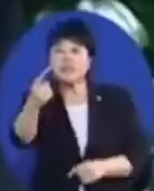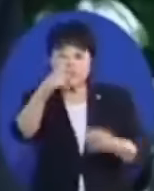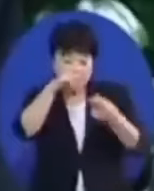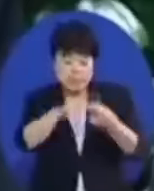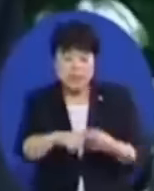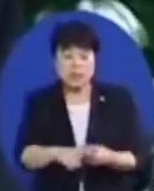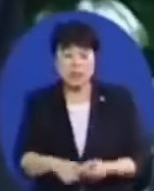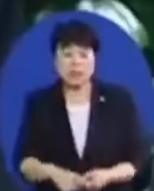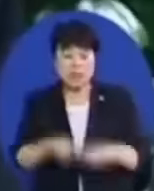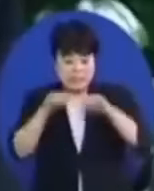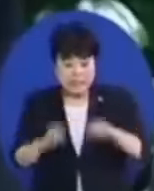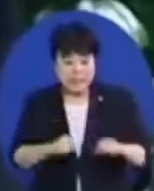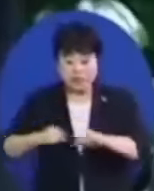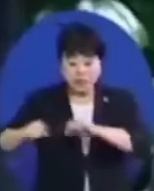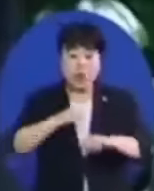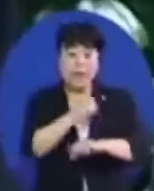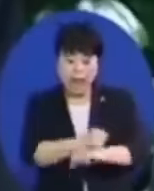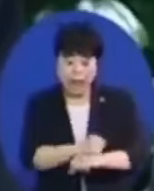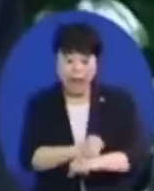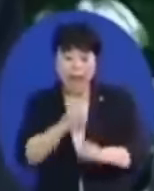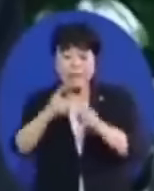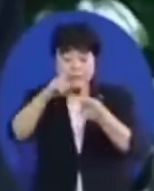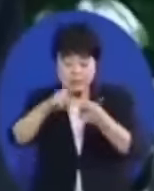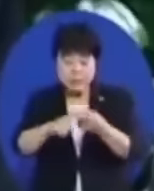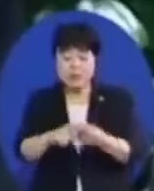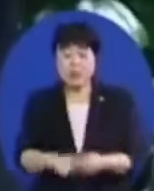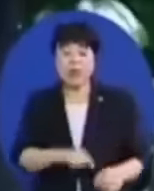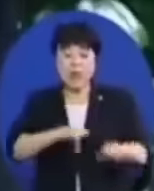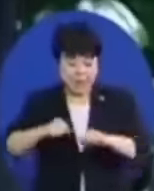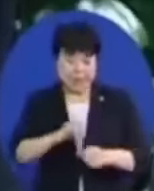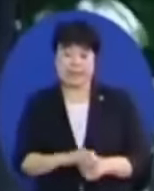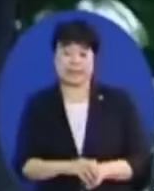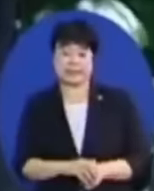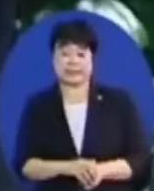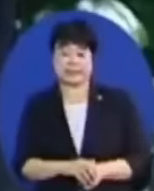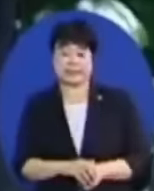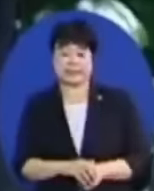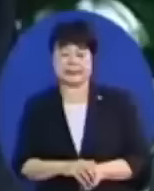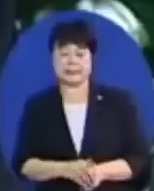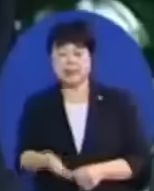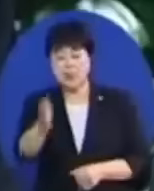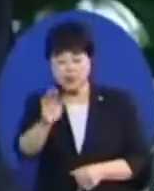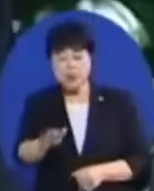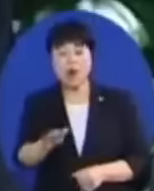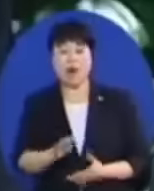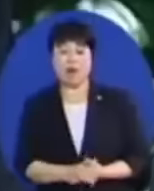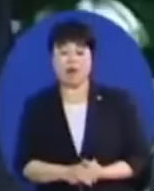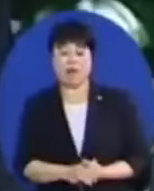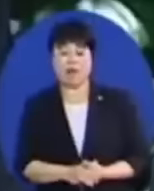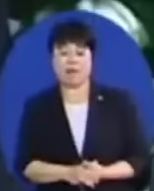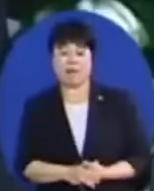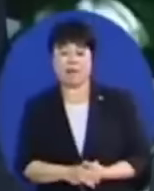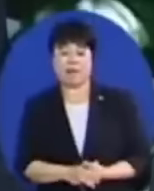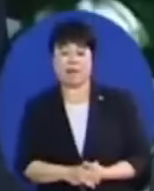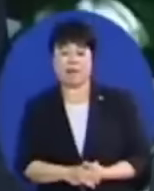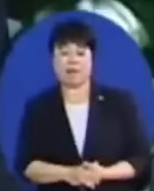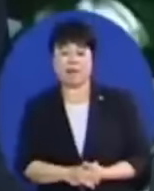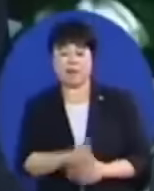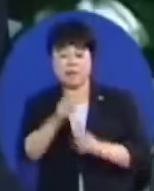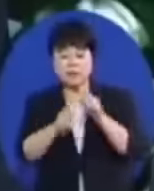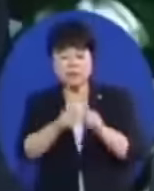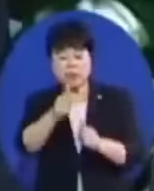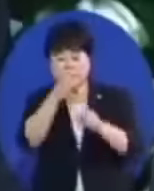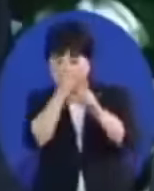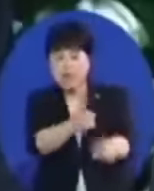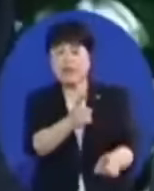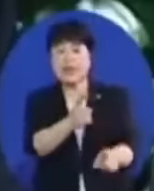말씀이 살아서 운동력이 있어서 그 말씀이 나가서 역사하는 것입니다. 그러면서도 시험은 꼭 이겨야